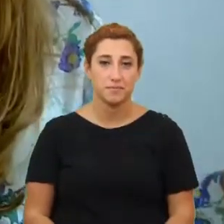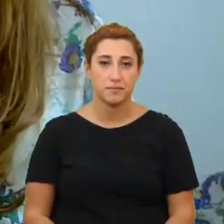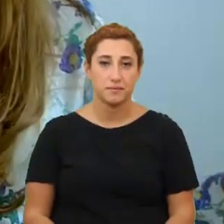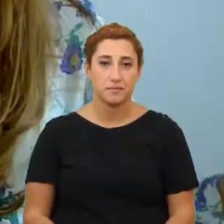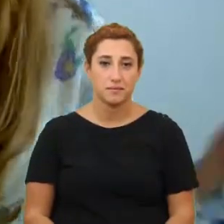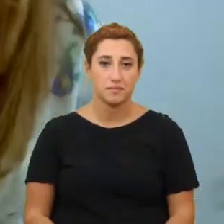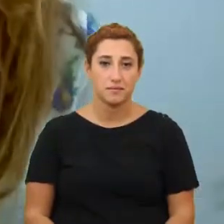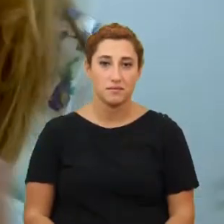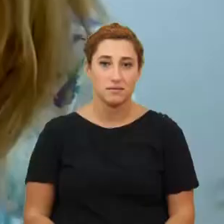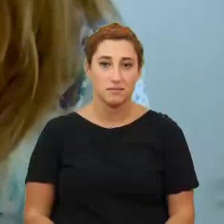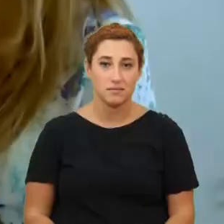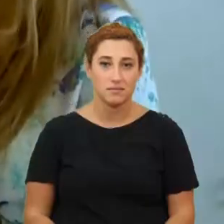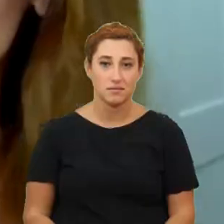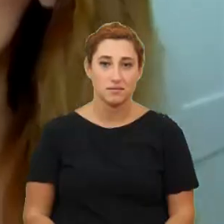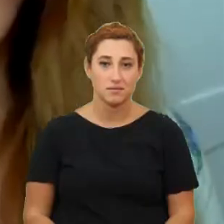seviyorum.